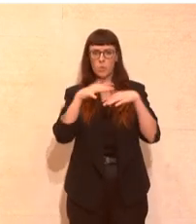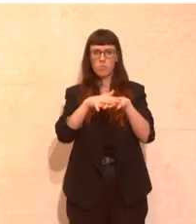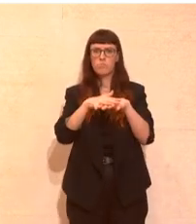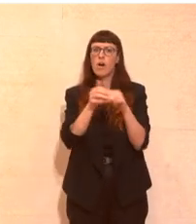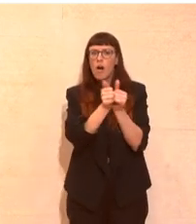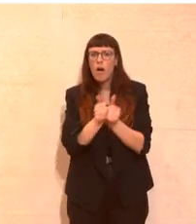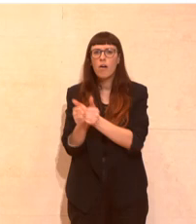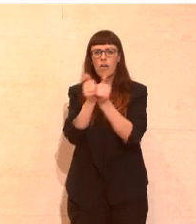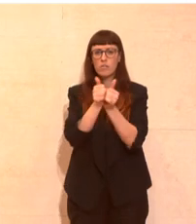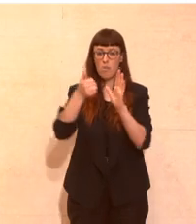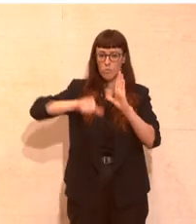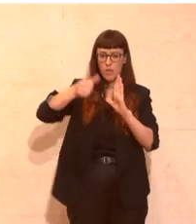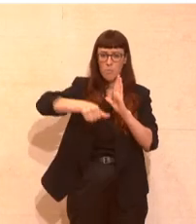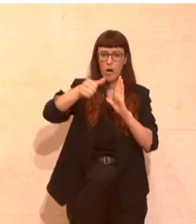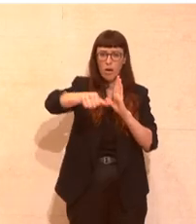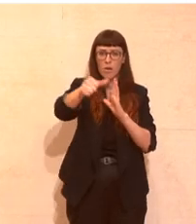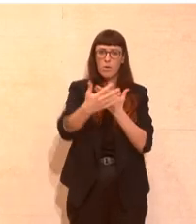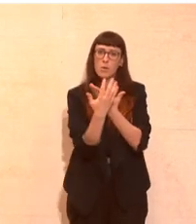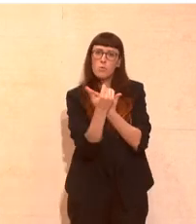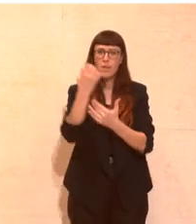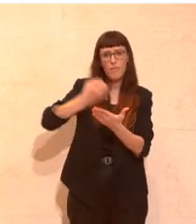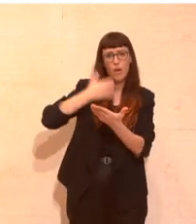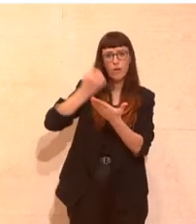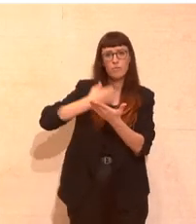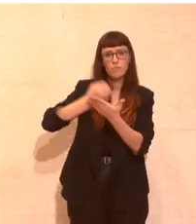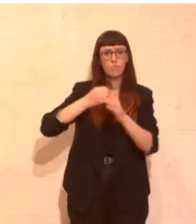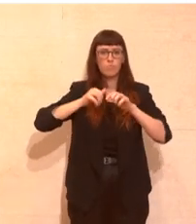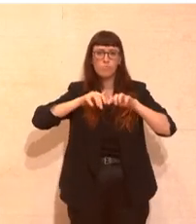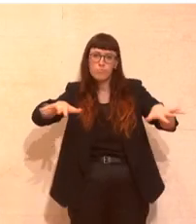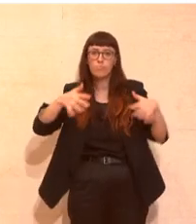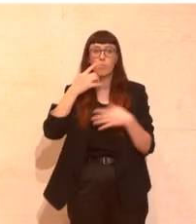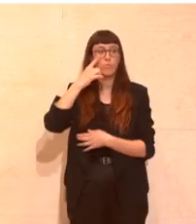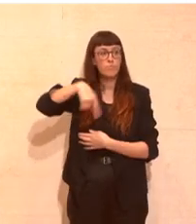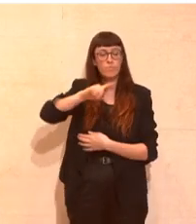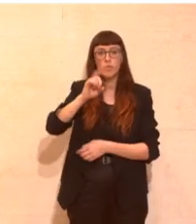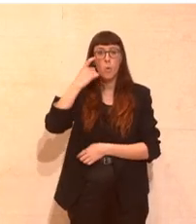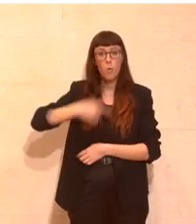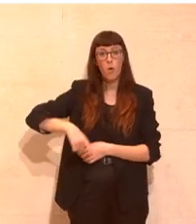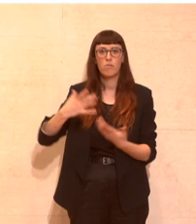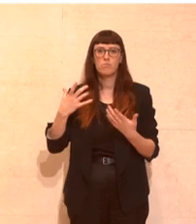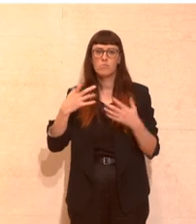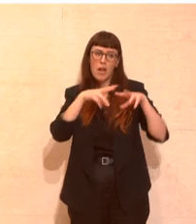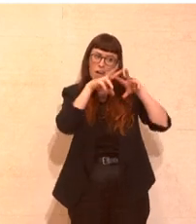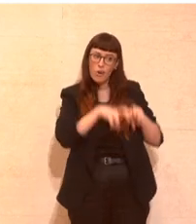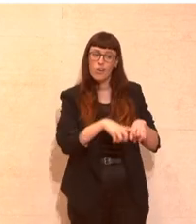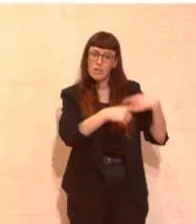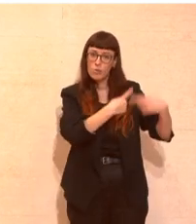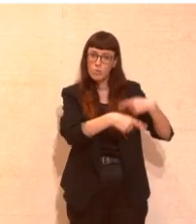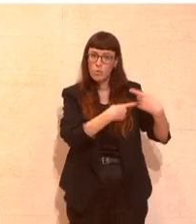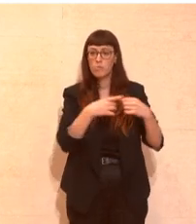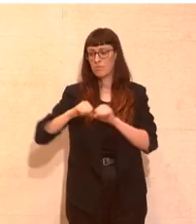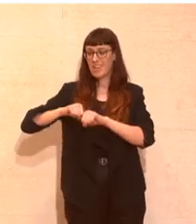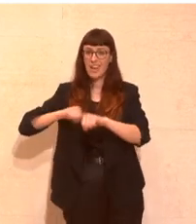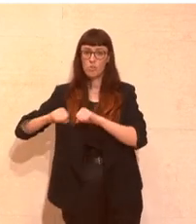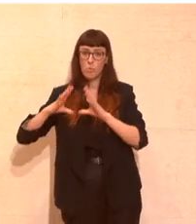adressée, dans lequel on vous fera chaque mois un petit état des lieux sur une thématique de la recherche, des actions